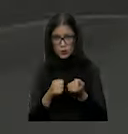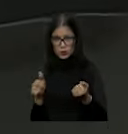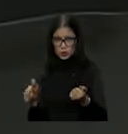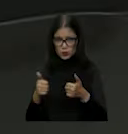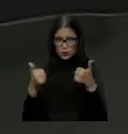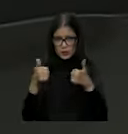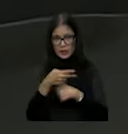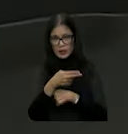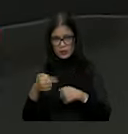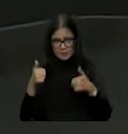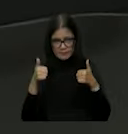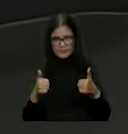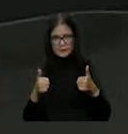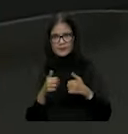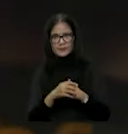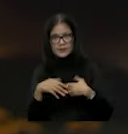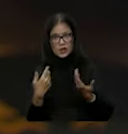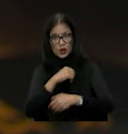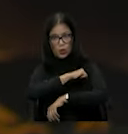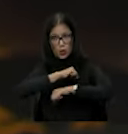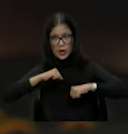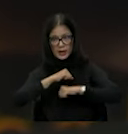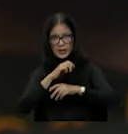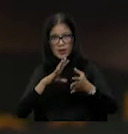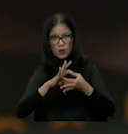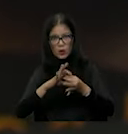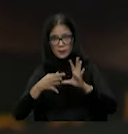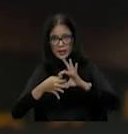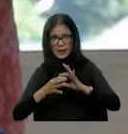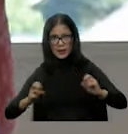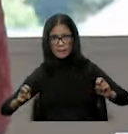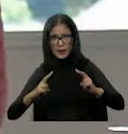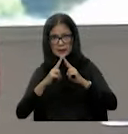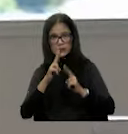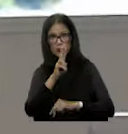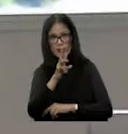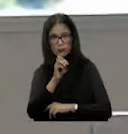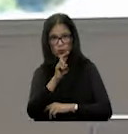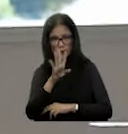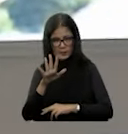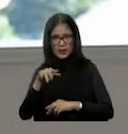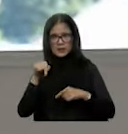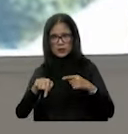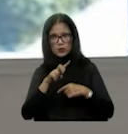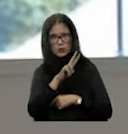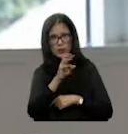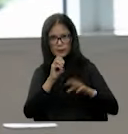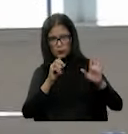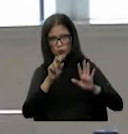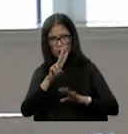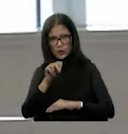Indonesia Pesta olahraga terbesar di dunia Olimpiade Paris 2024 akan dimulai pada 26 Juli 11 Agustus